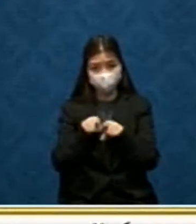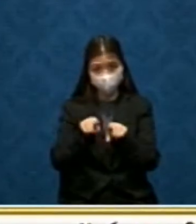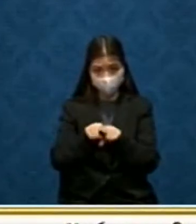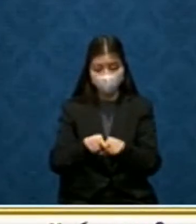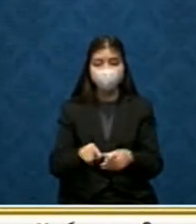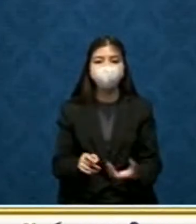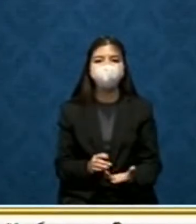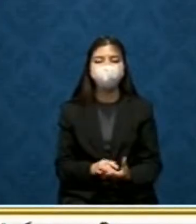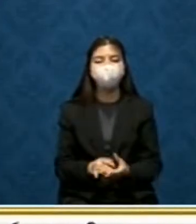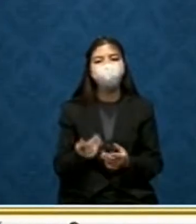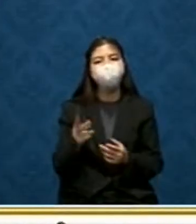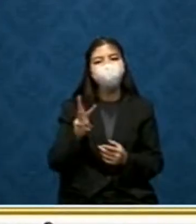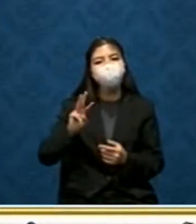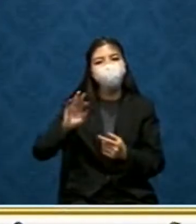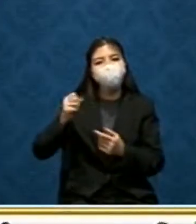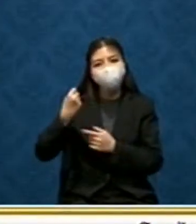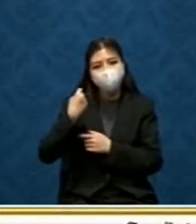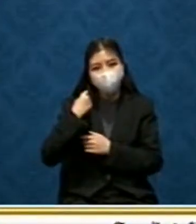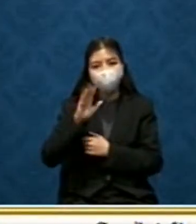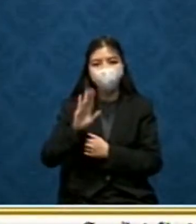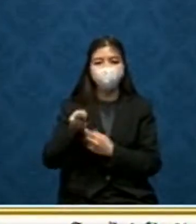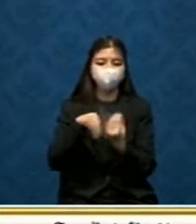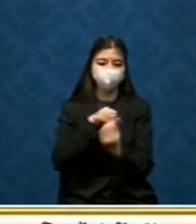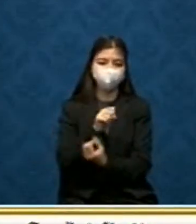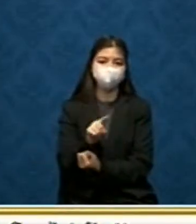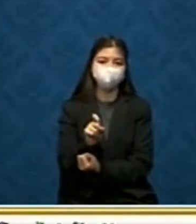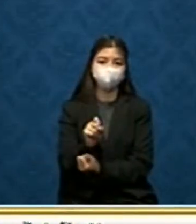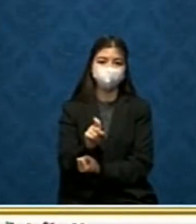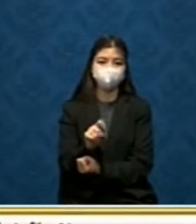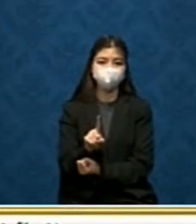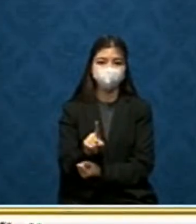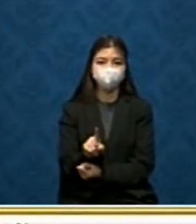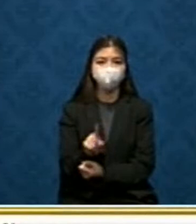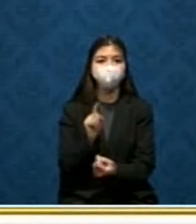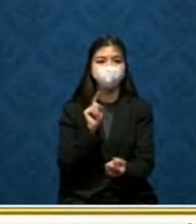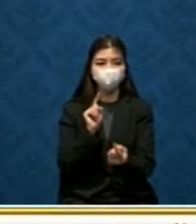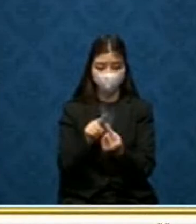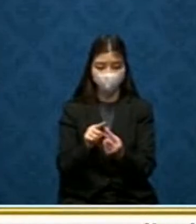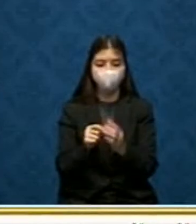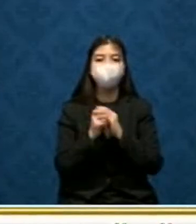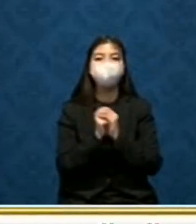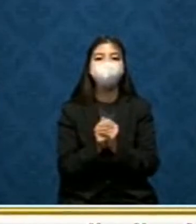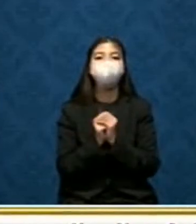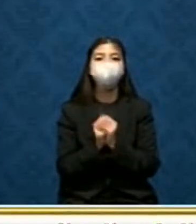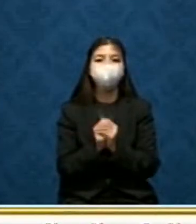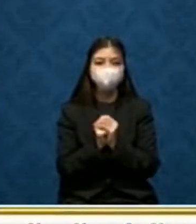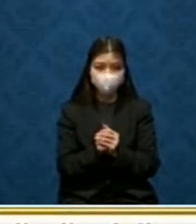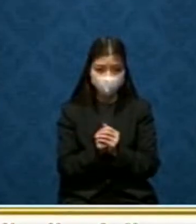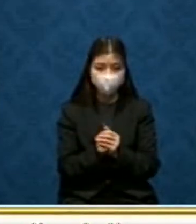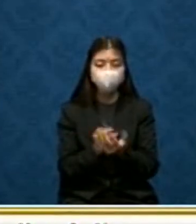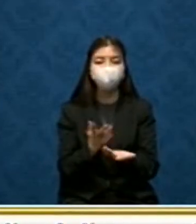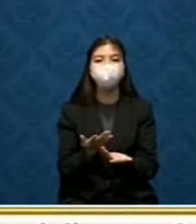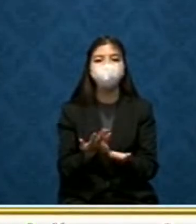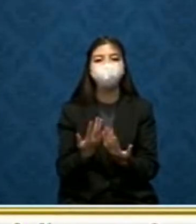โครงทางเศรฐกิจเกืด crackerตูเหากัตูเหาค